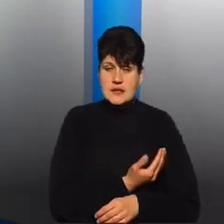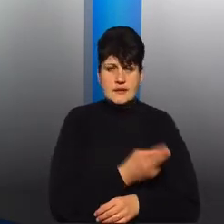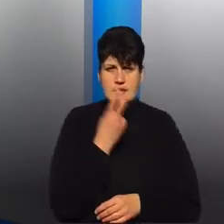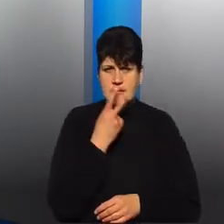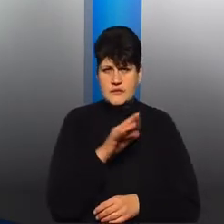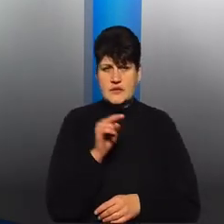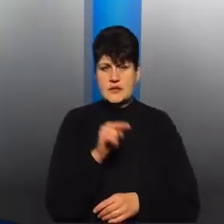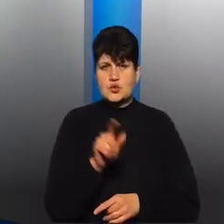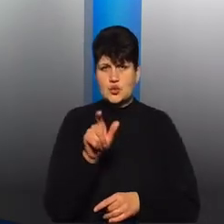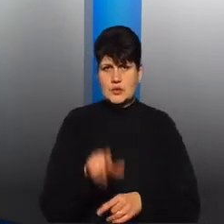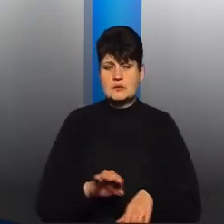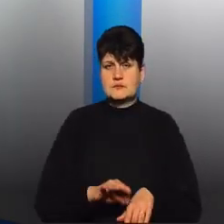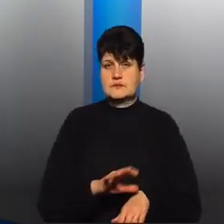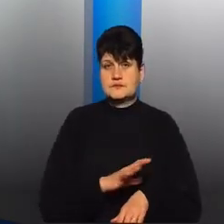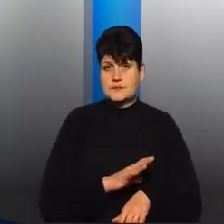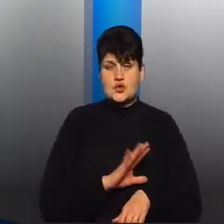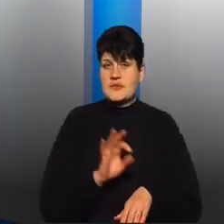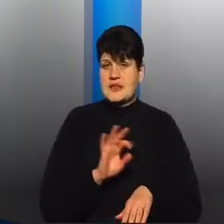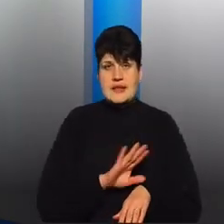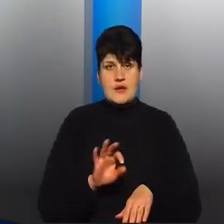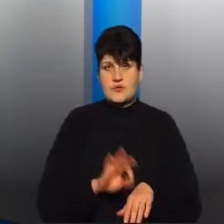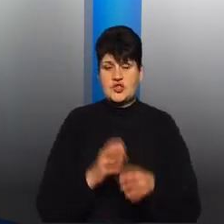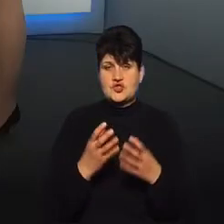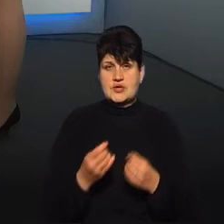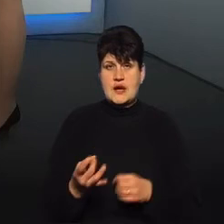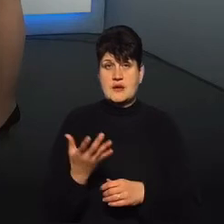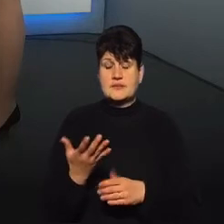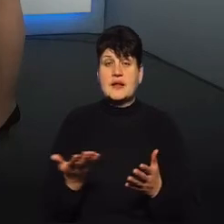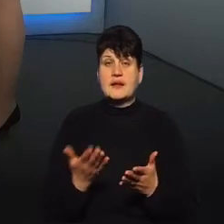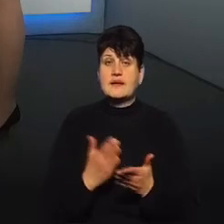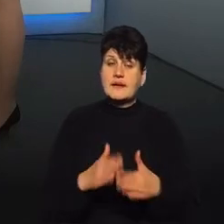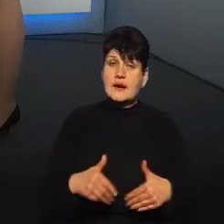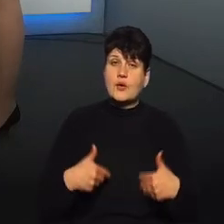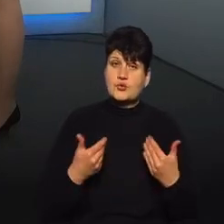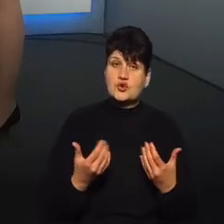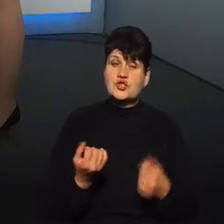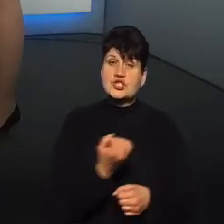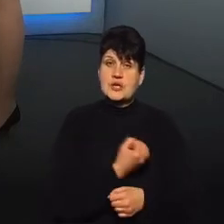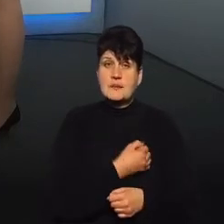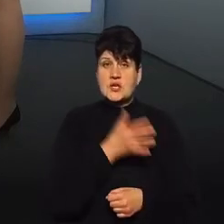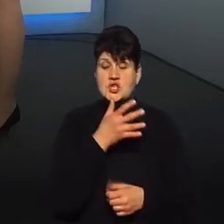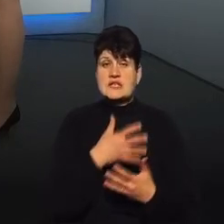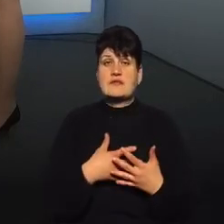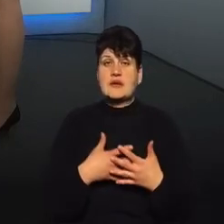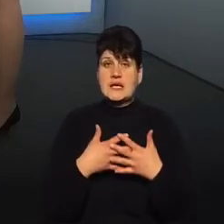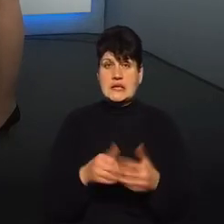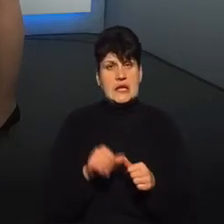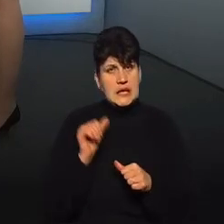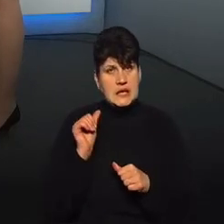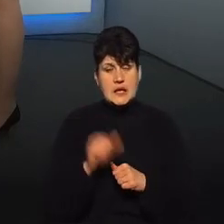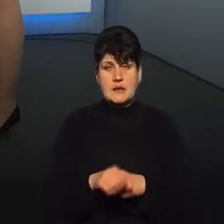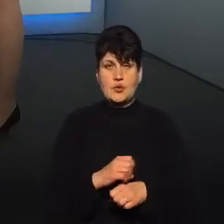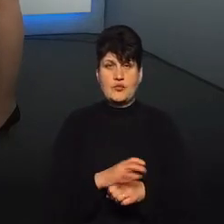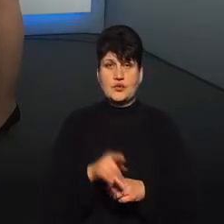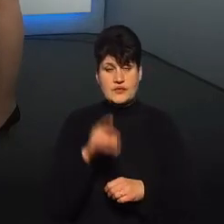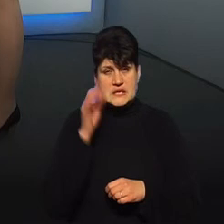перехворіла, щоб не захворіти ще раз. А які є взагалі рекомендовані щеплення під час вагітності, окрім ковіду? Ви вже згадували про